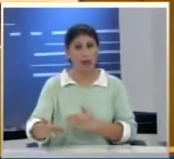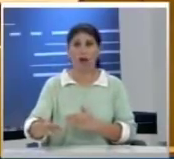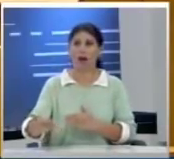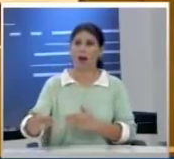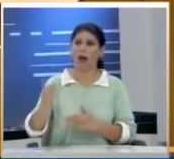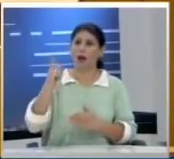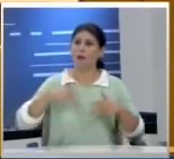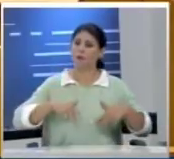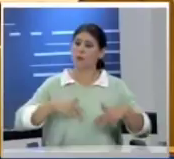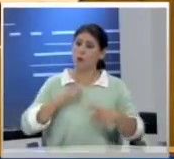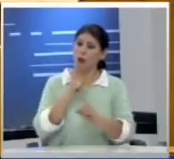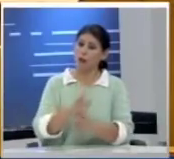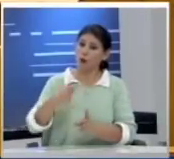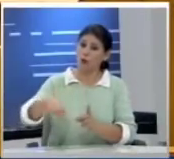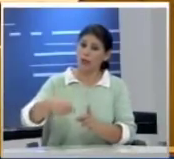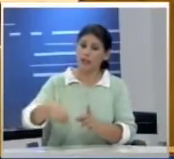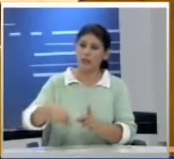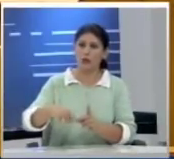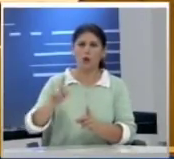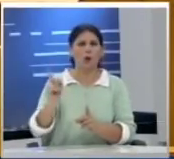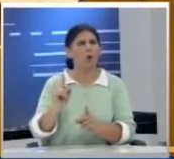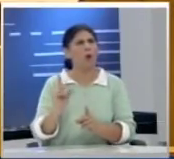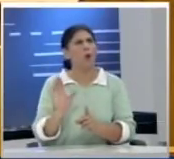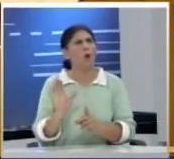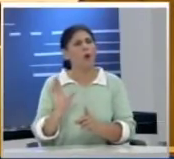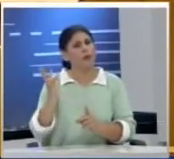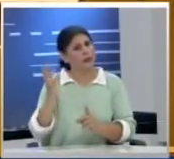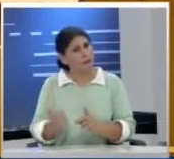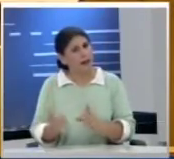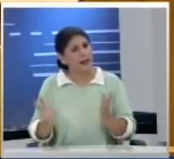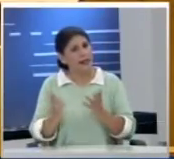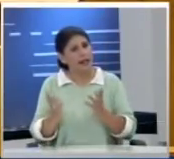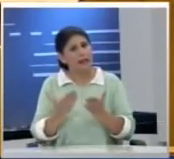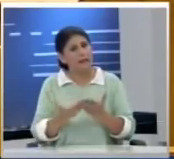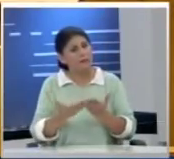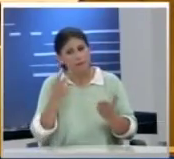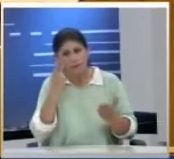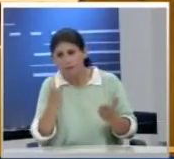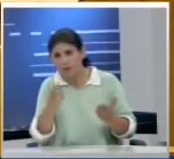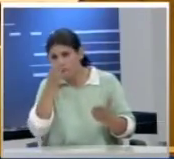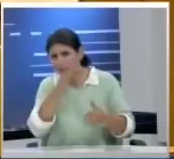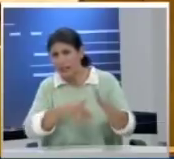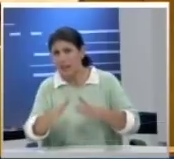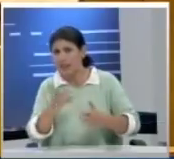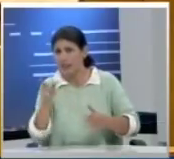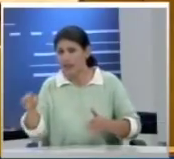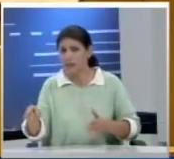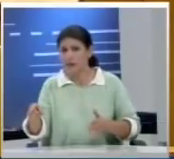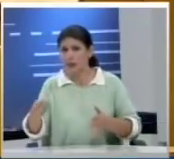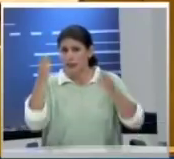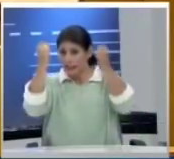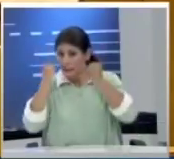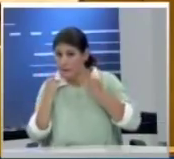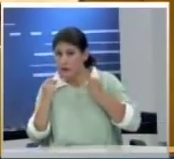δικαστήριο, όχι γιατί υπάρχει κάποια ένδειξη σκανδάλου, όχι γιατί κατηγορείται ότι ζημίωσε